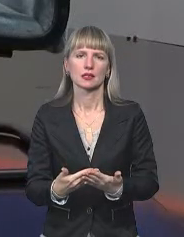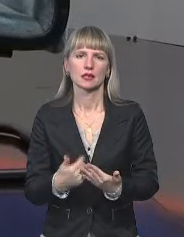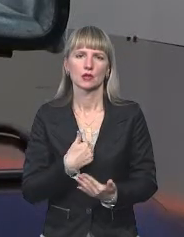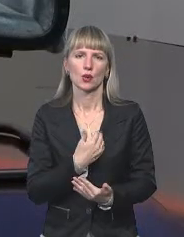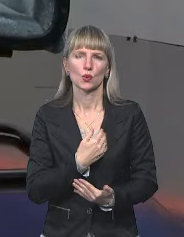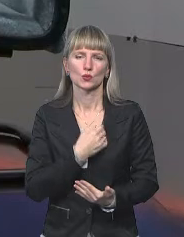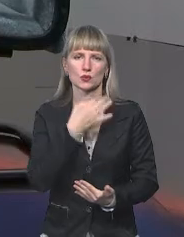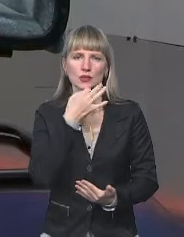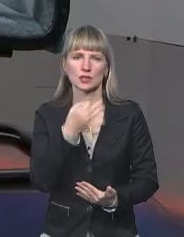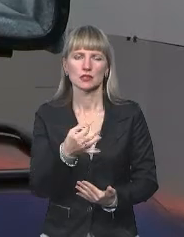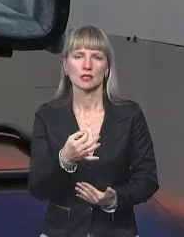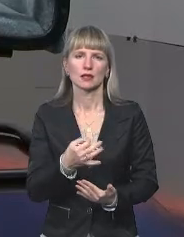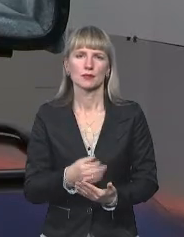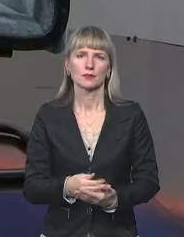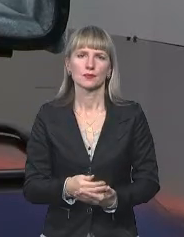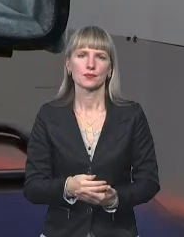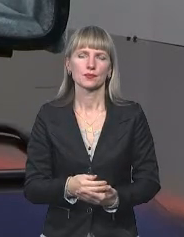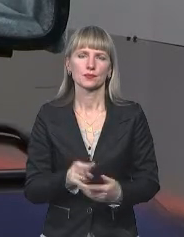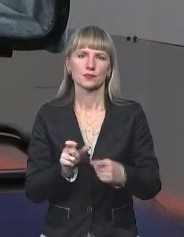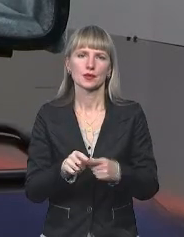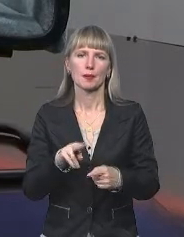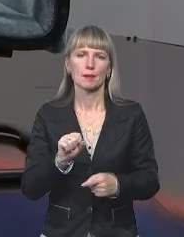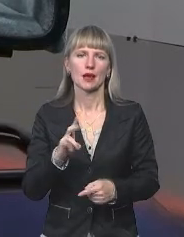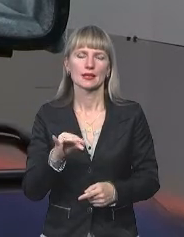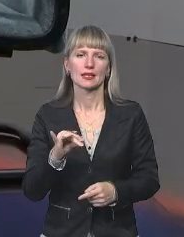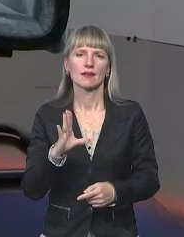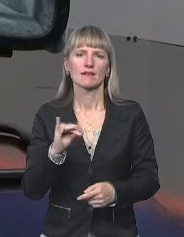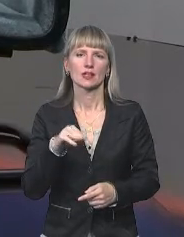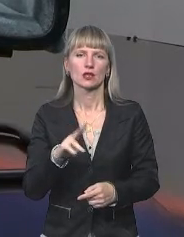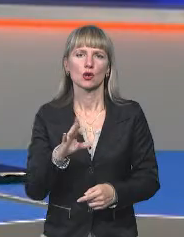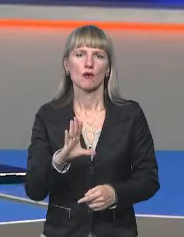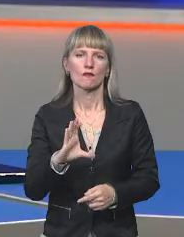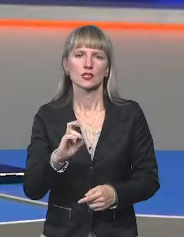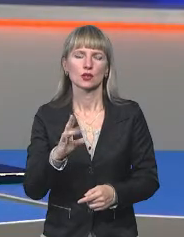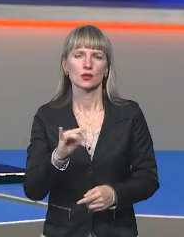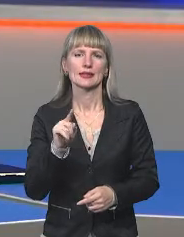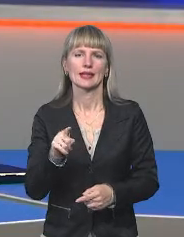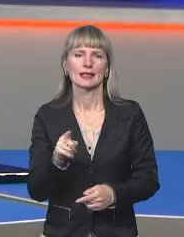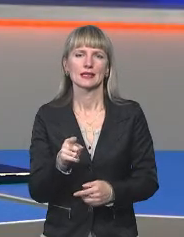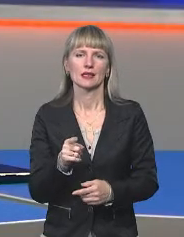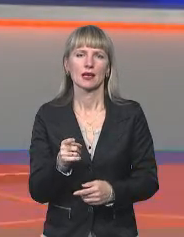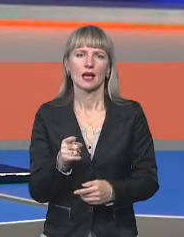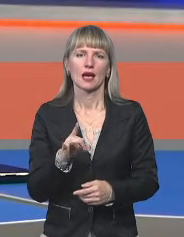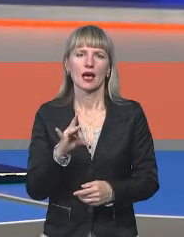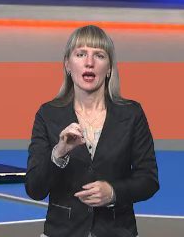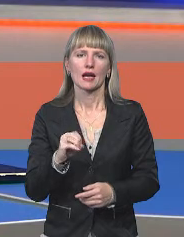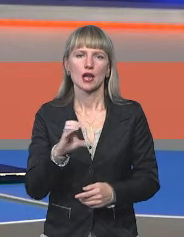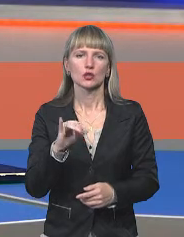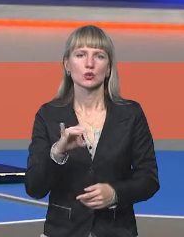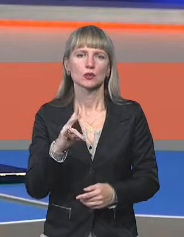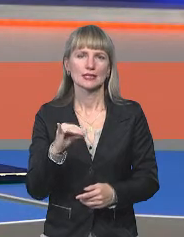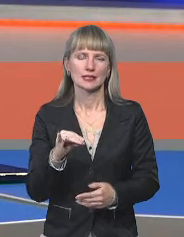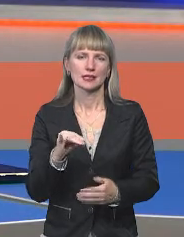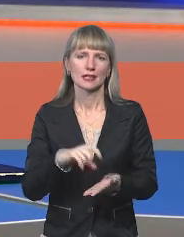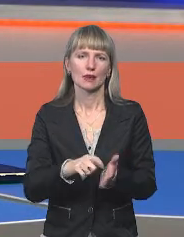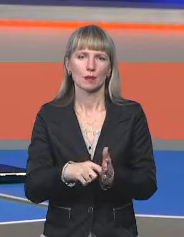хочу прокоментувати коментар пані Вітковської, що навіть на ті ресурсні кімнати, які виділили кошти,